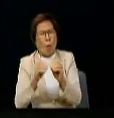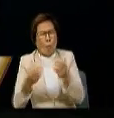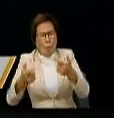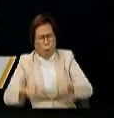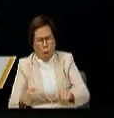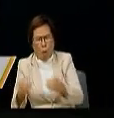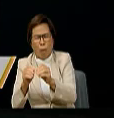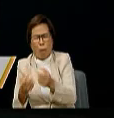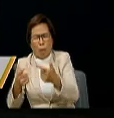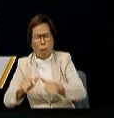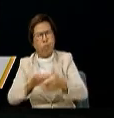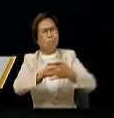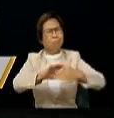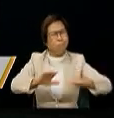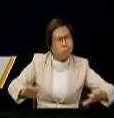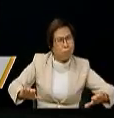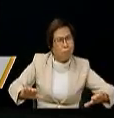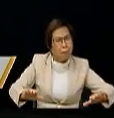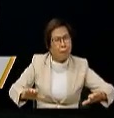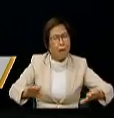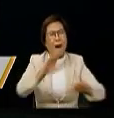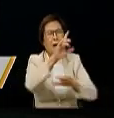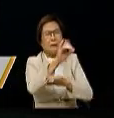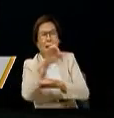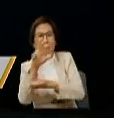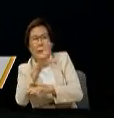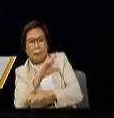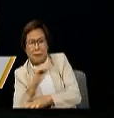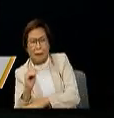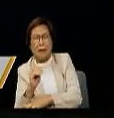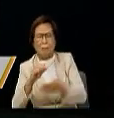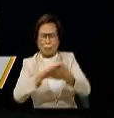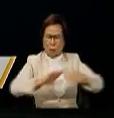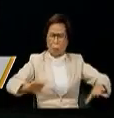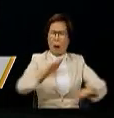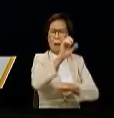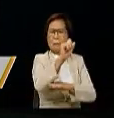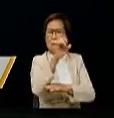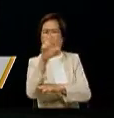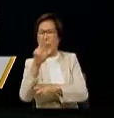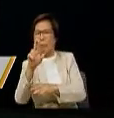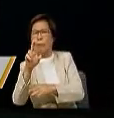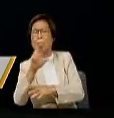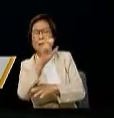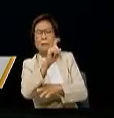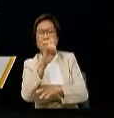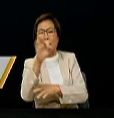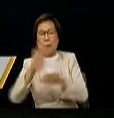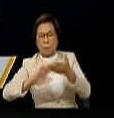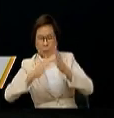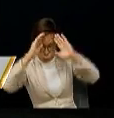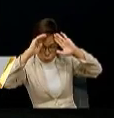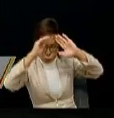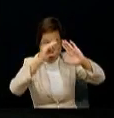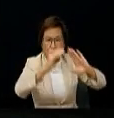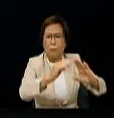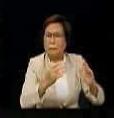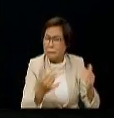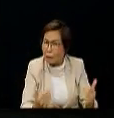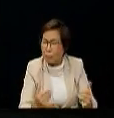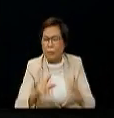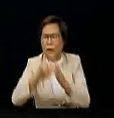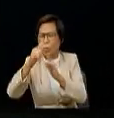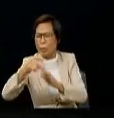dari segi keselamatan Stable Maker keselamatan saya boleh menjadi vokes kemudian